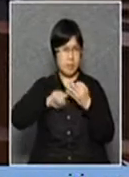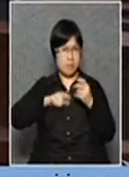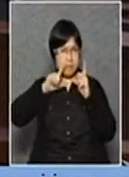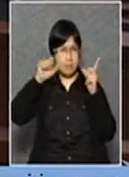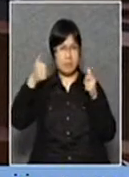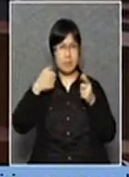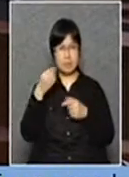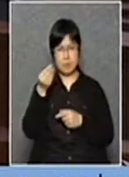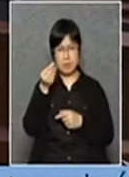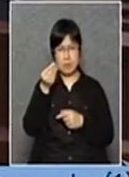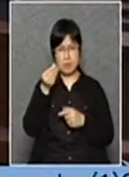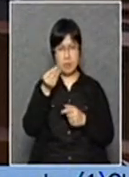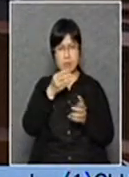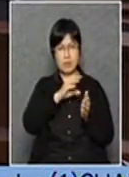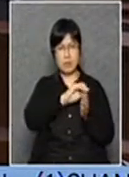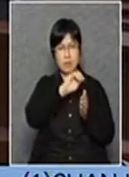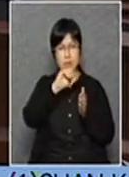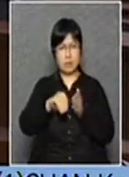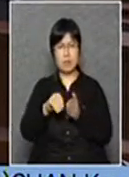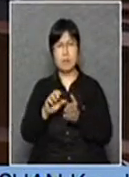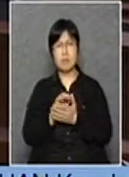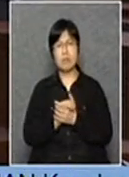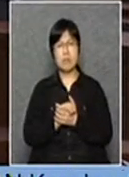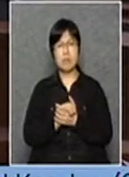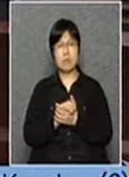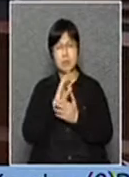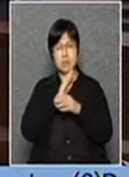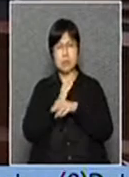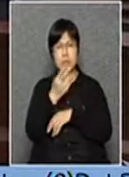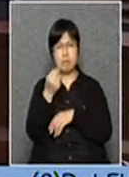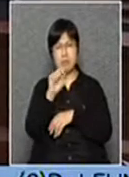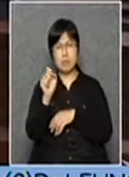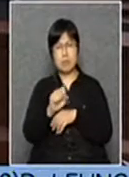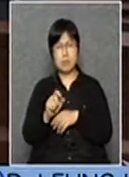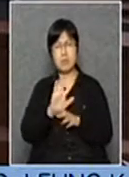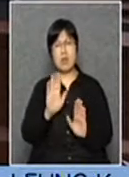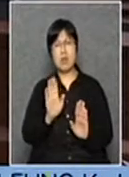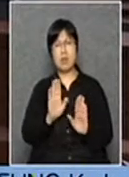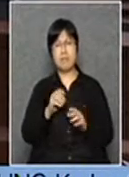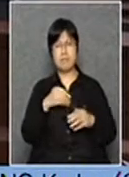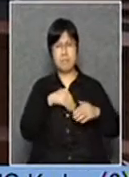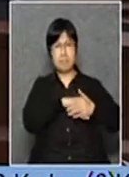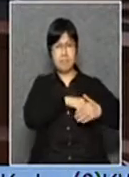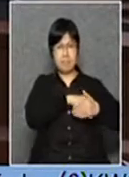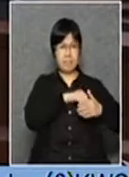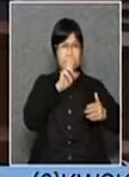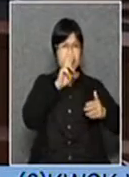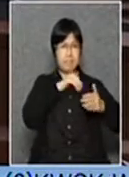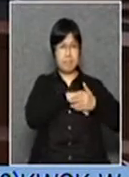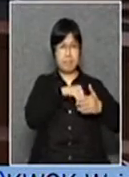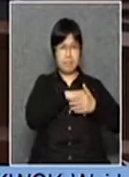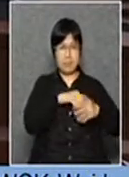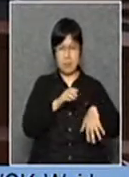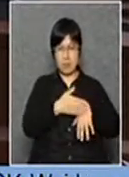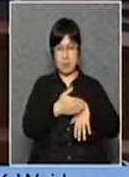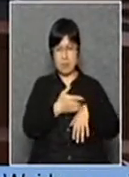呢，反正是超過 20%， 我們不如不要了，收起它先，放在一些鵪鵪罐